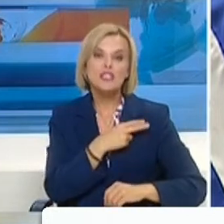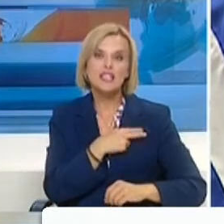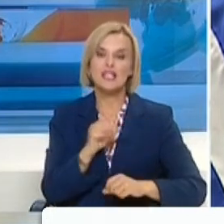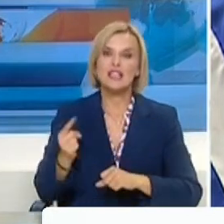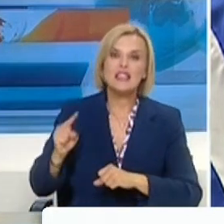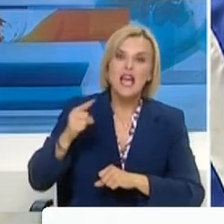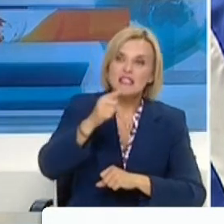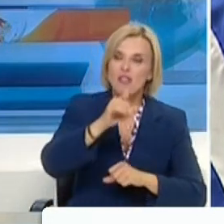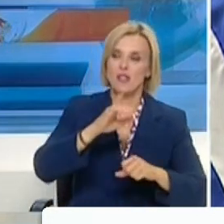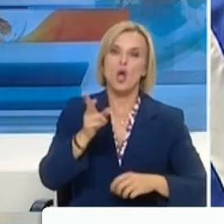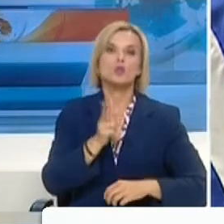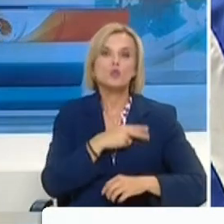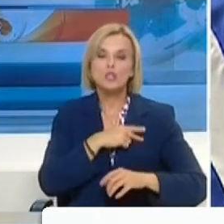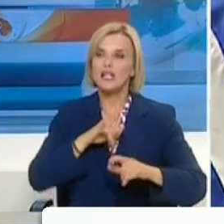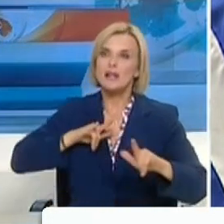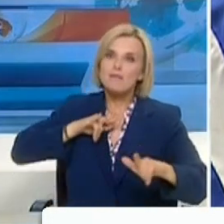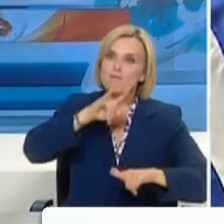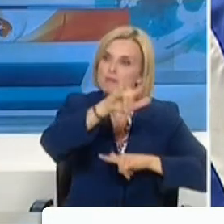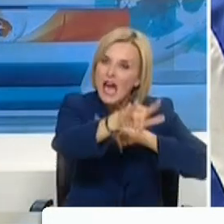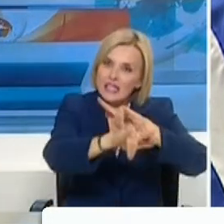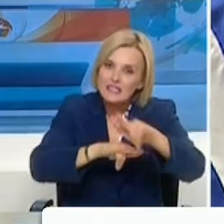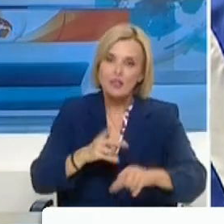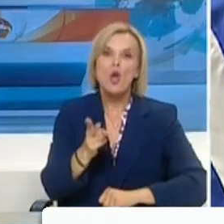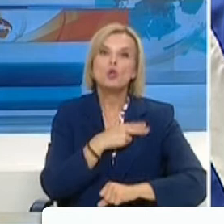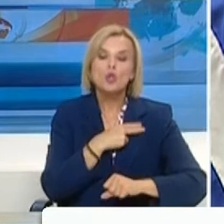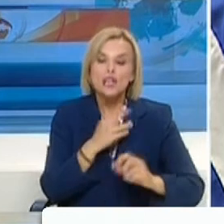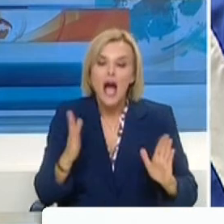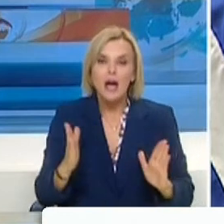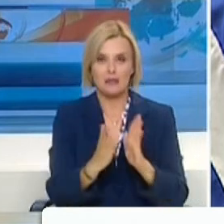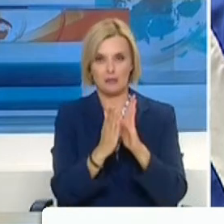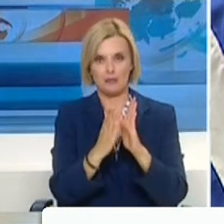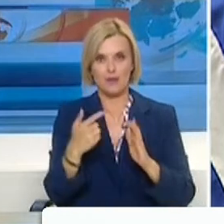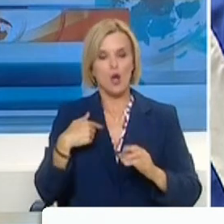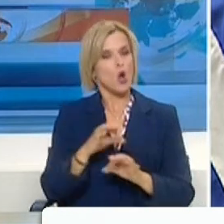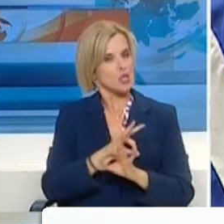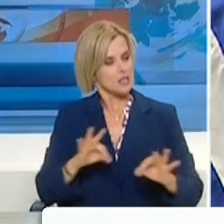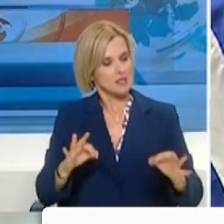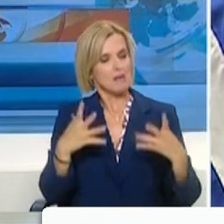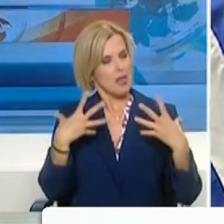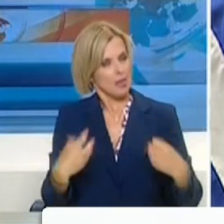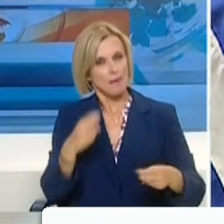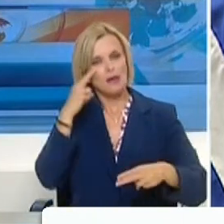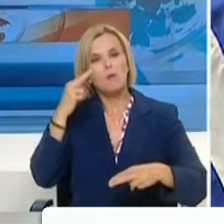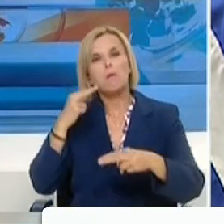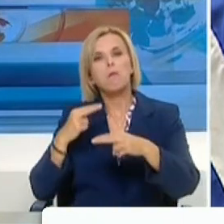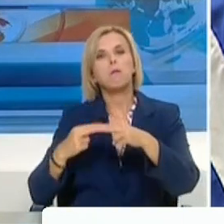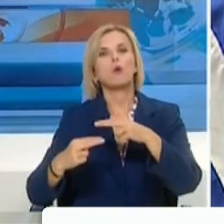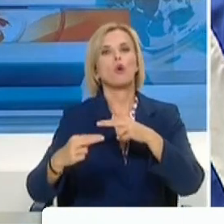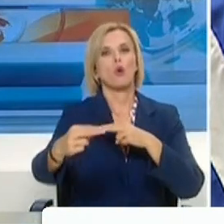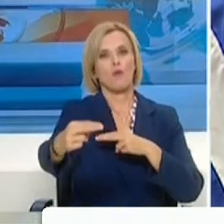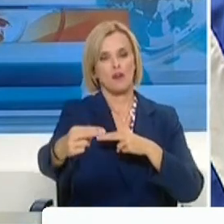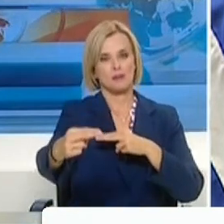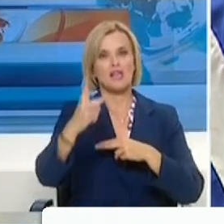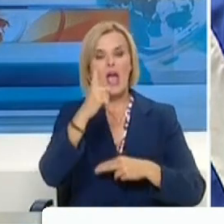τέτοιων πτήσεων, είτε αυτές αφορούν το εσωτερικό είτε το εξωτερικό. Είμαι σίγουρος ότι θα προβλεφθεί στην όλη διαδικασία και